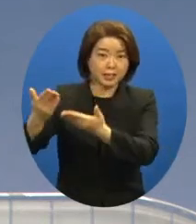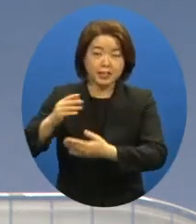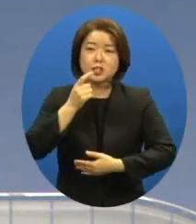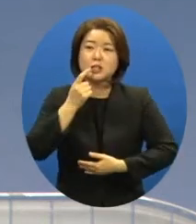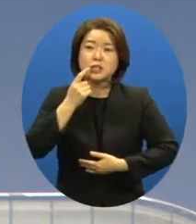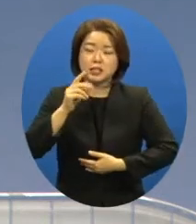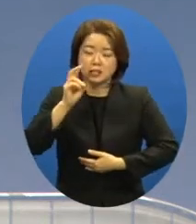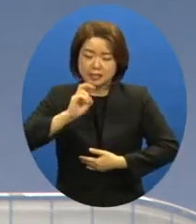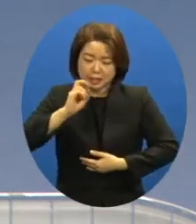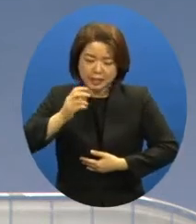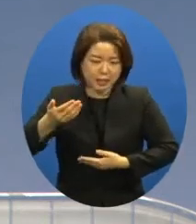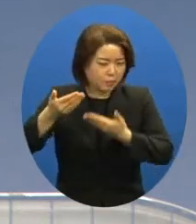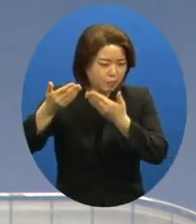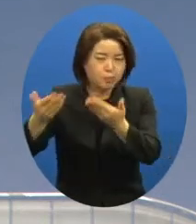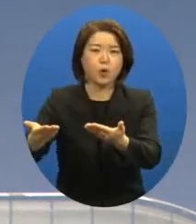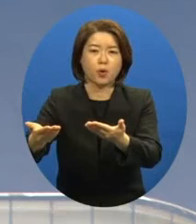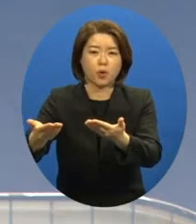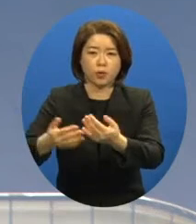찬양을 들려주는,